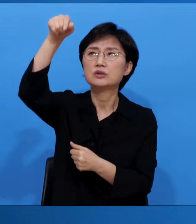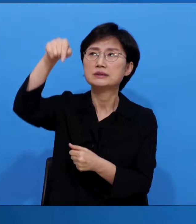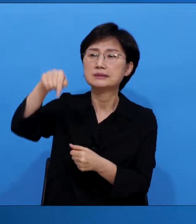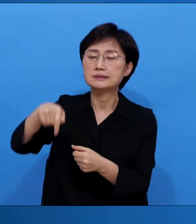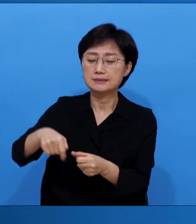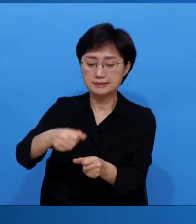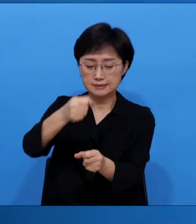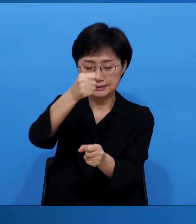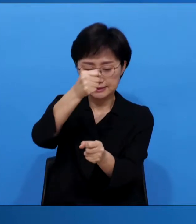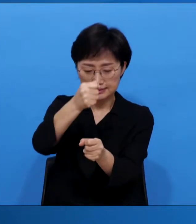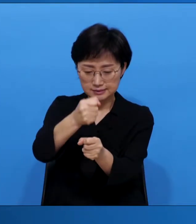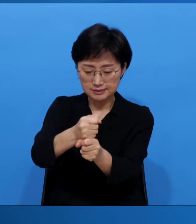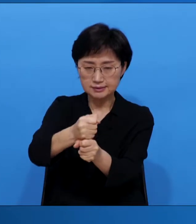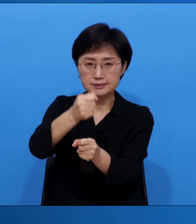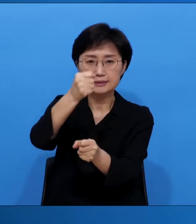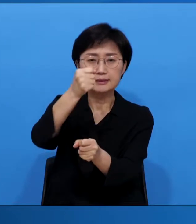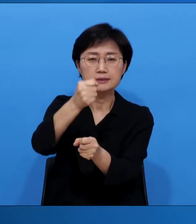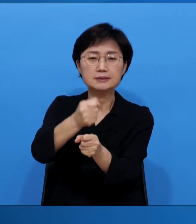천지를